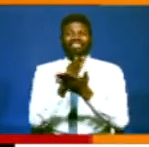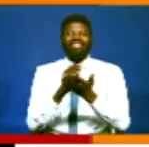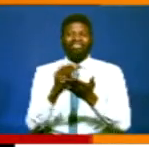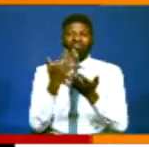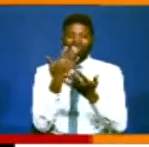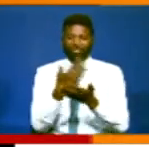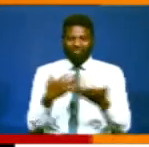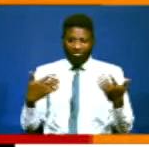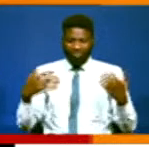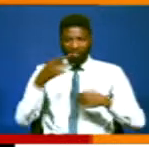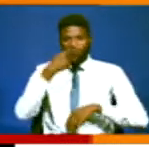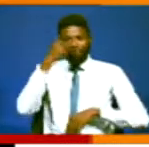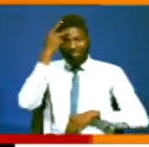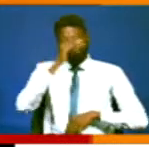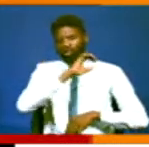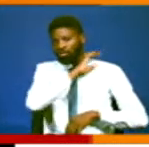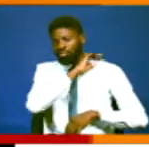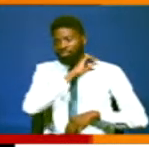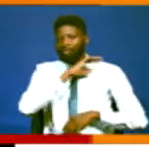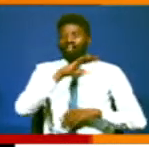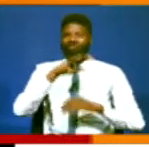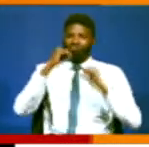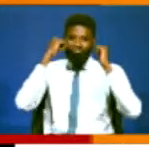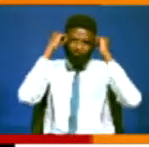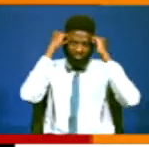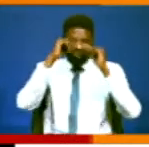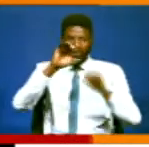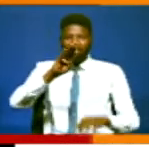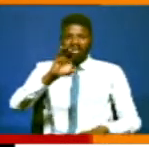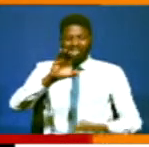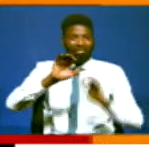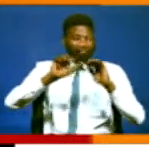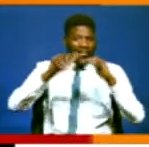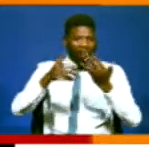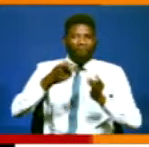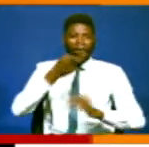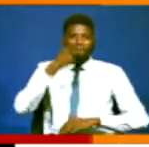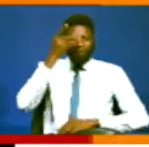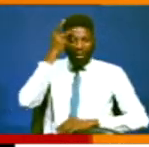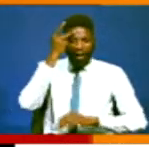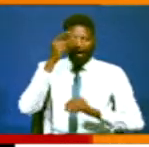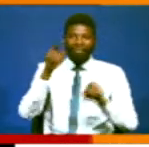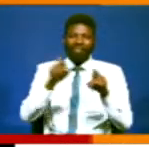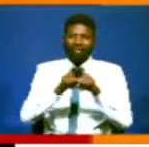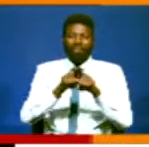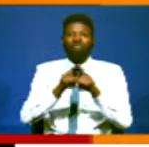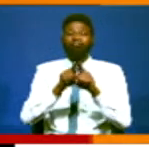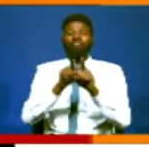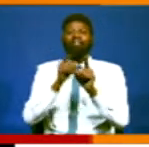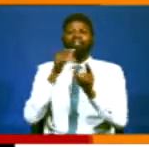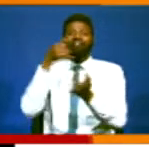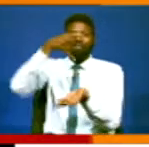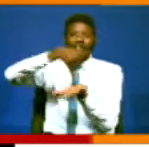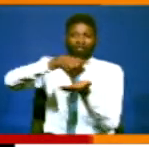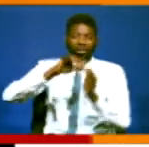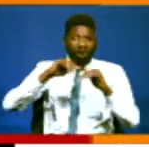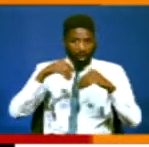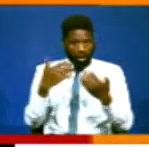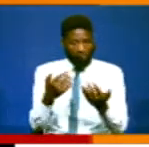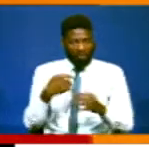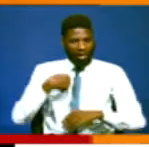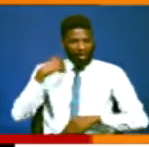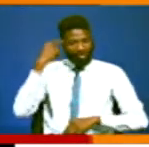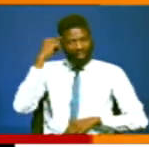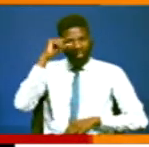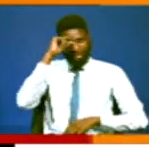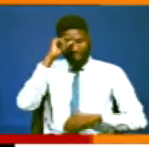ya CBC, kuhusu kujumuisha kwao, ni mambo ambayo serikali inaweza ikaketi chini kupitia kwa Wizara ya Elimu na KCD waweze kutoa